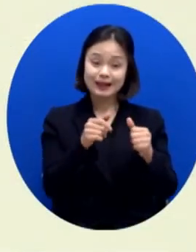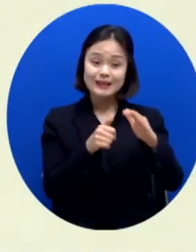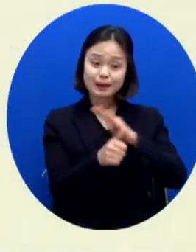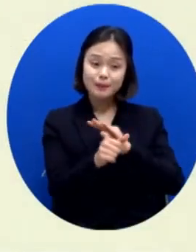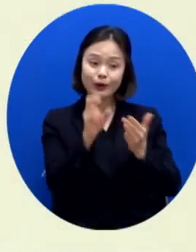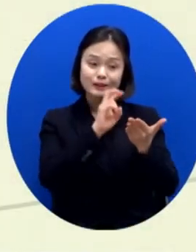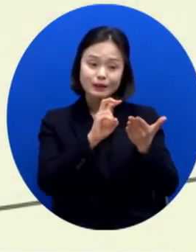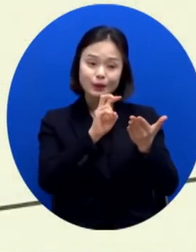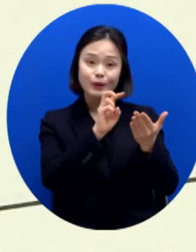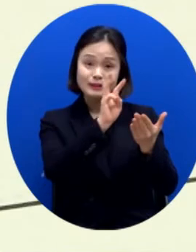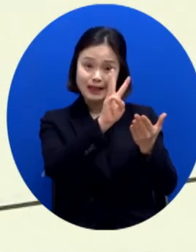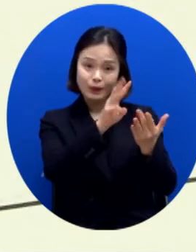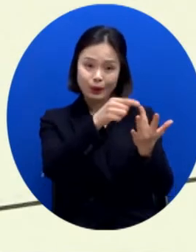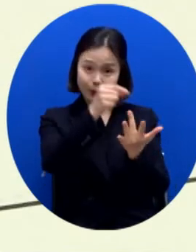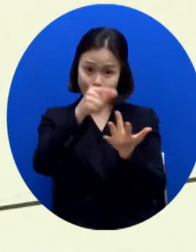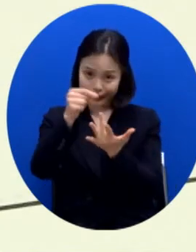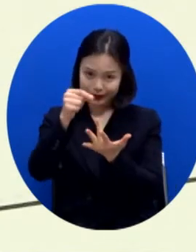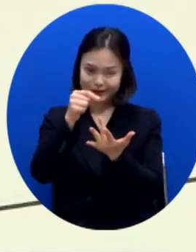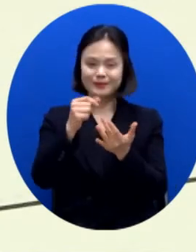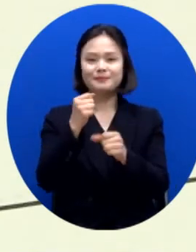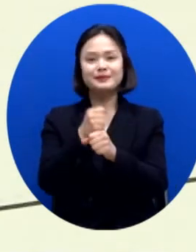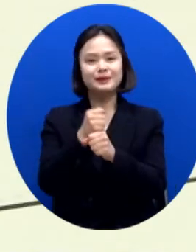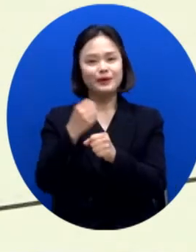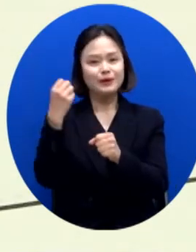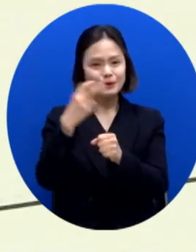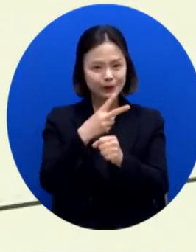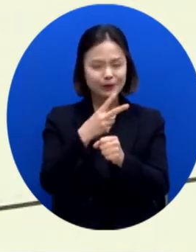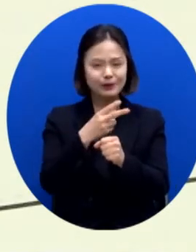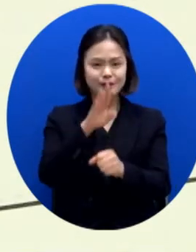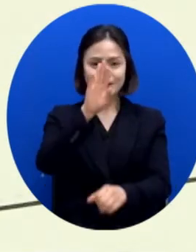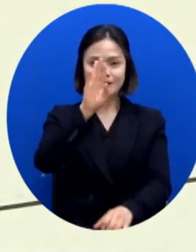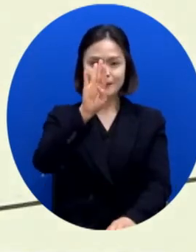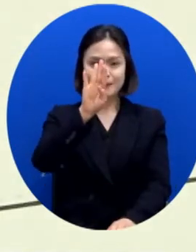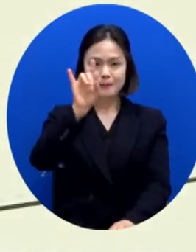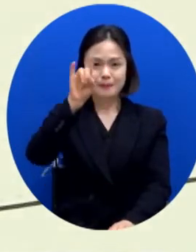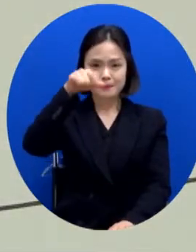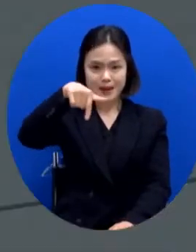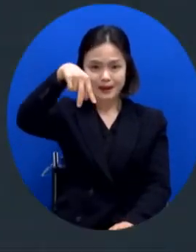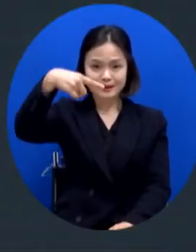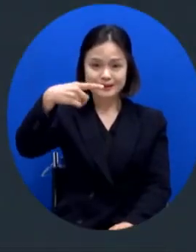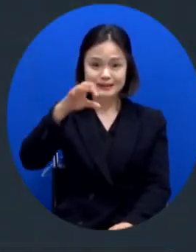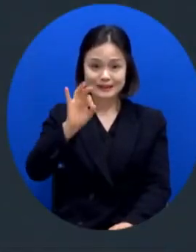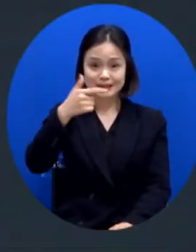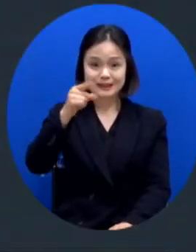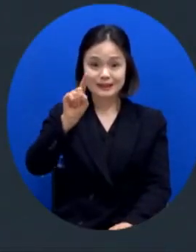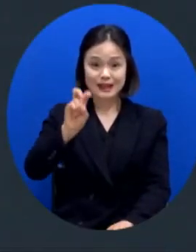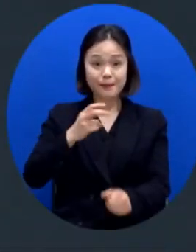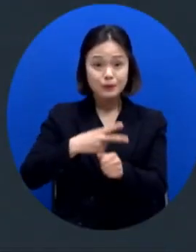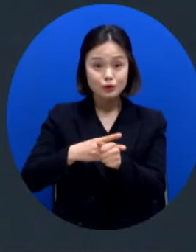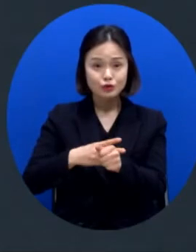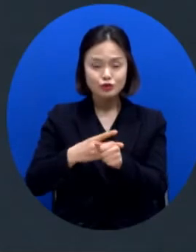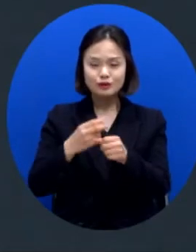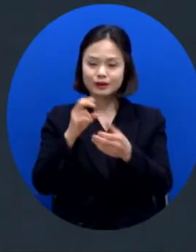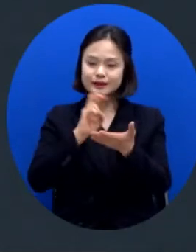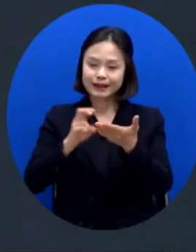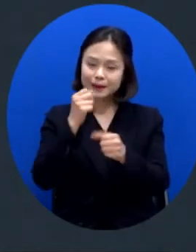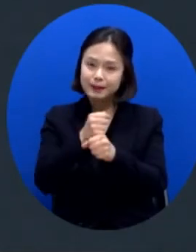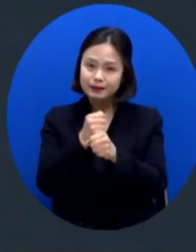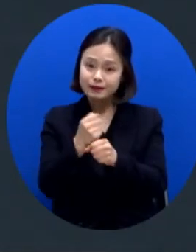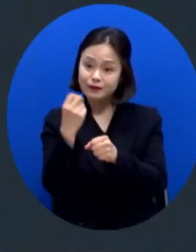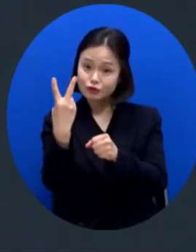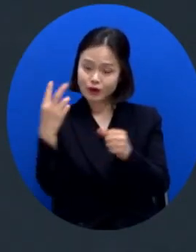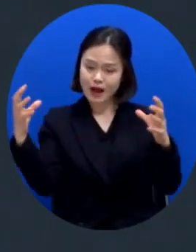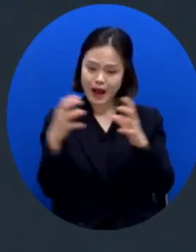곡을 비롯해 노래 선교단 옹기장이를 창단한 백승남 교수의 창작곡 등 다섯 곡을 수록하고